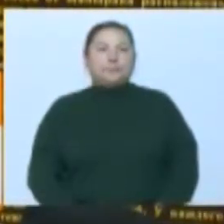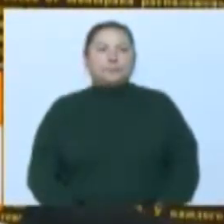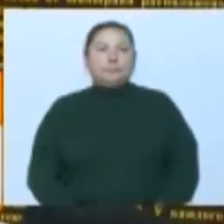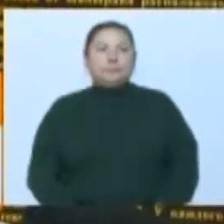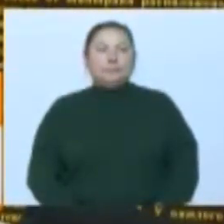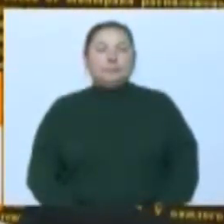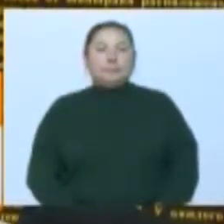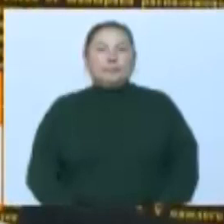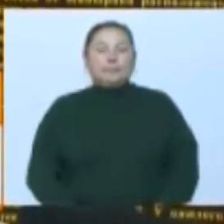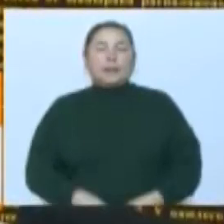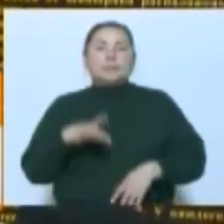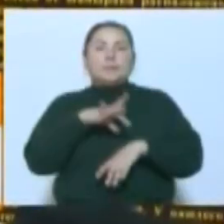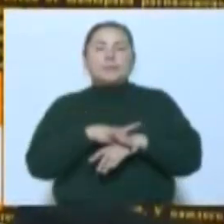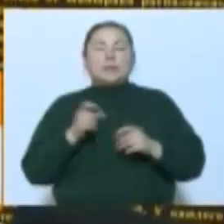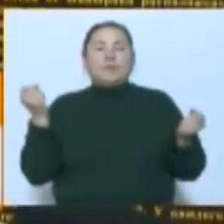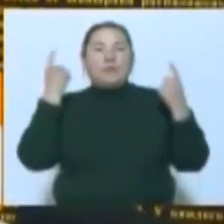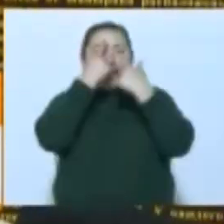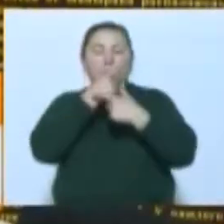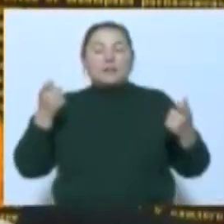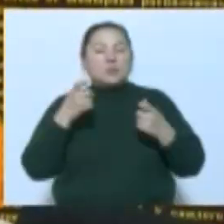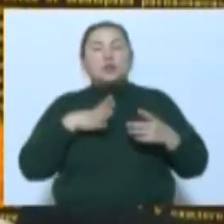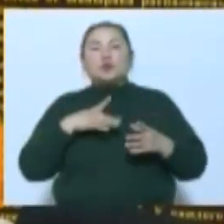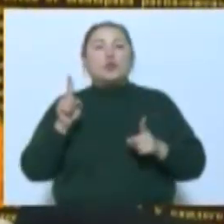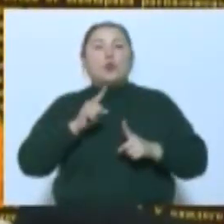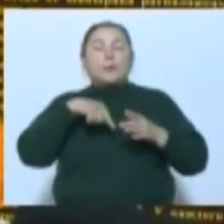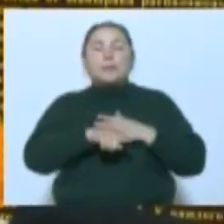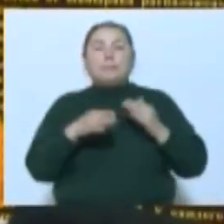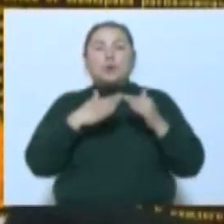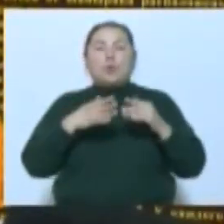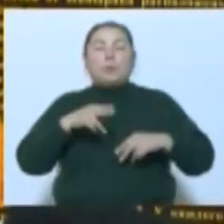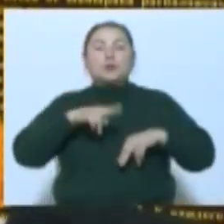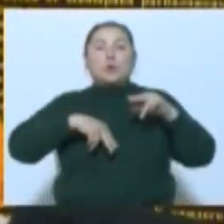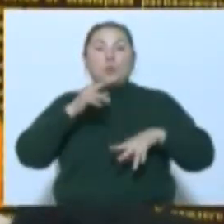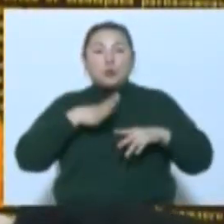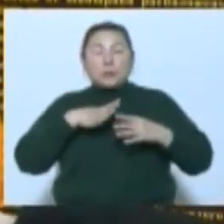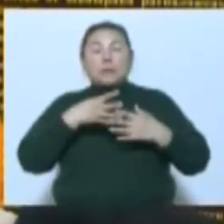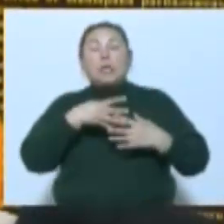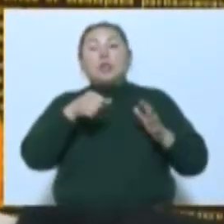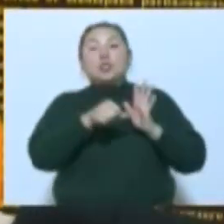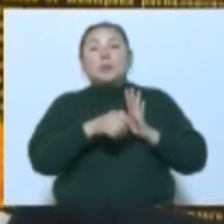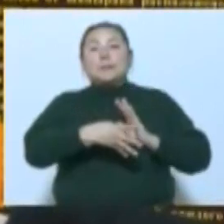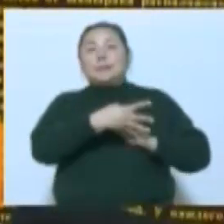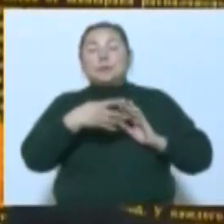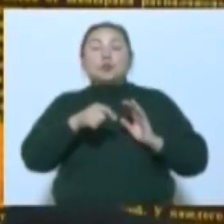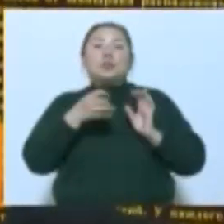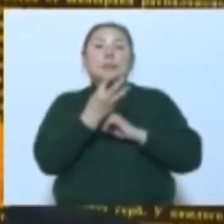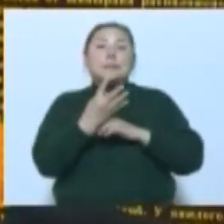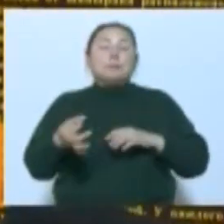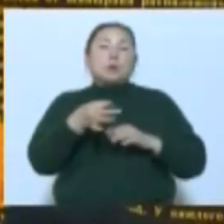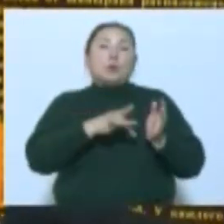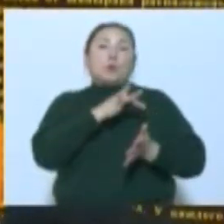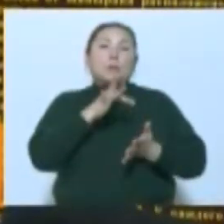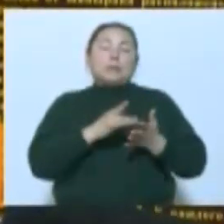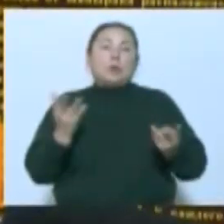устанавливается зафиксирована информация по возгоранию наружной облицовки жилого комплекса состоящего из этажей в микрорайоне города